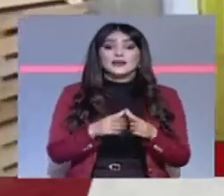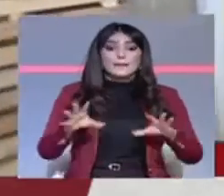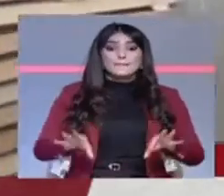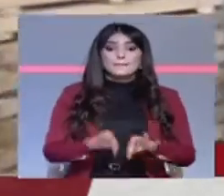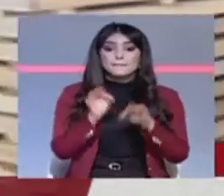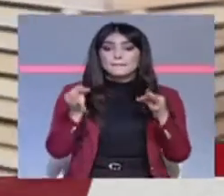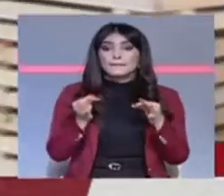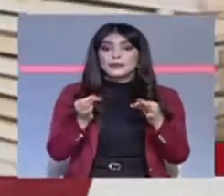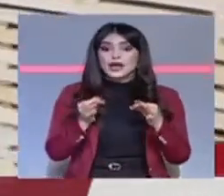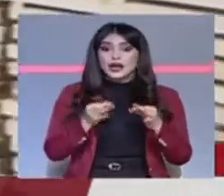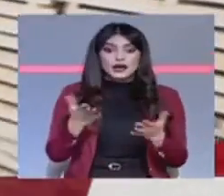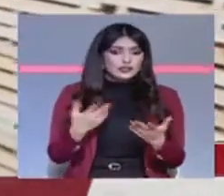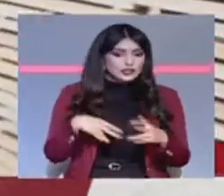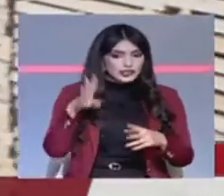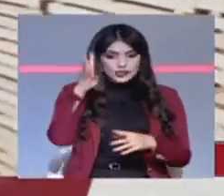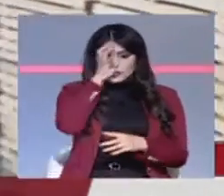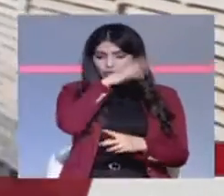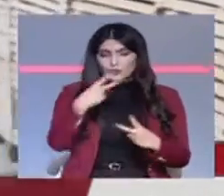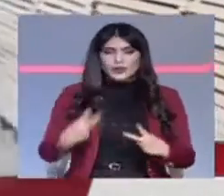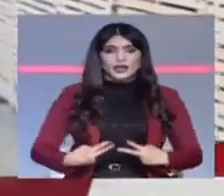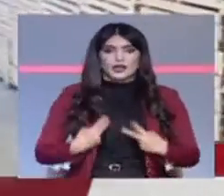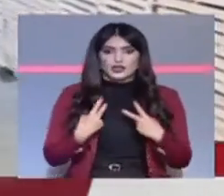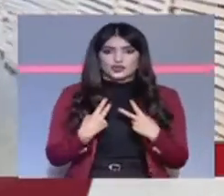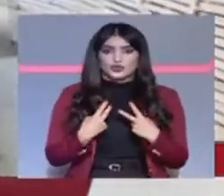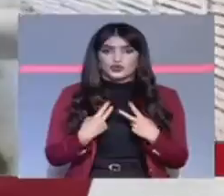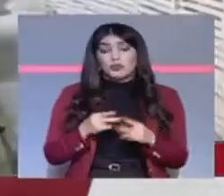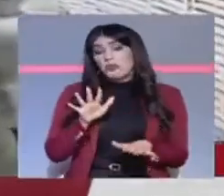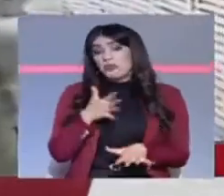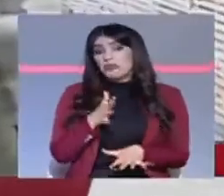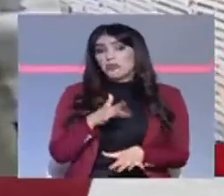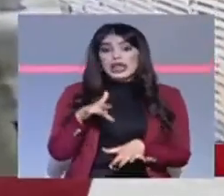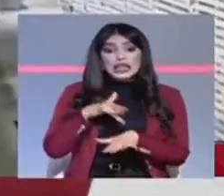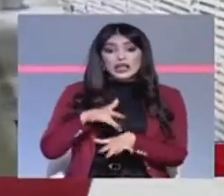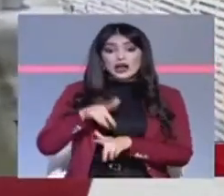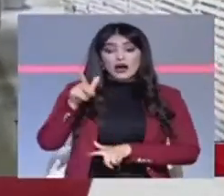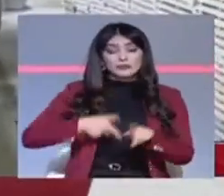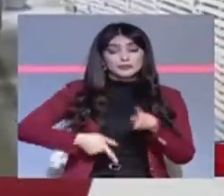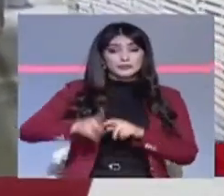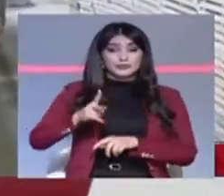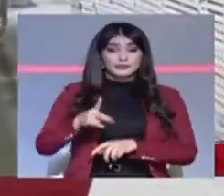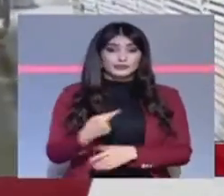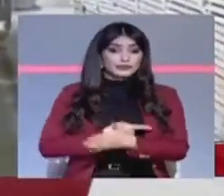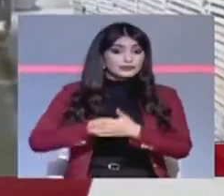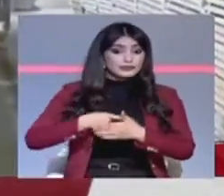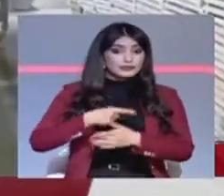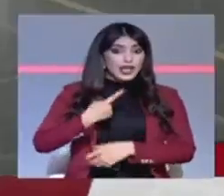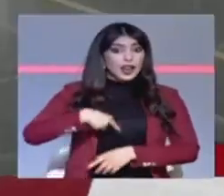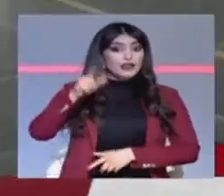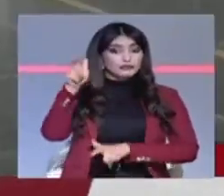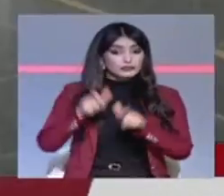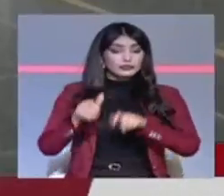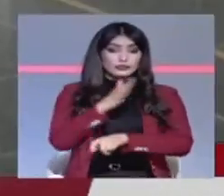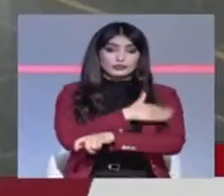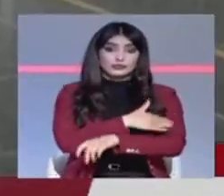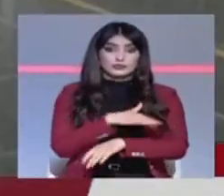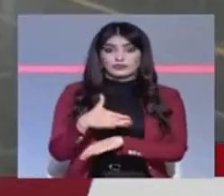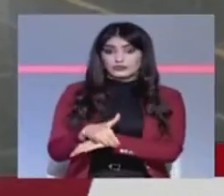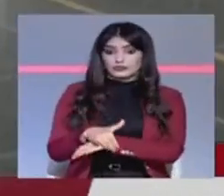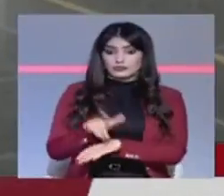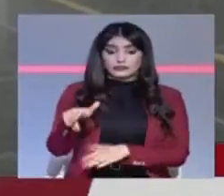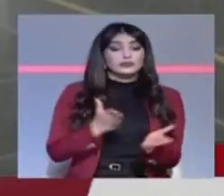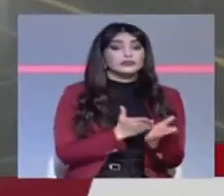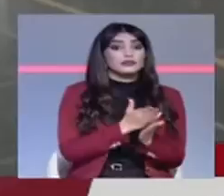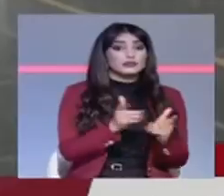حلول الصعوبات التي يواجهها والتي من شانها ان تحيل اكثر من الف عامل على البطاله حتى مستقبل الاقليم